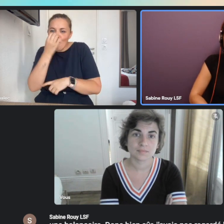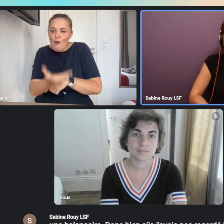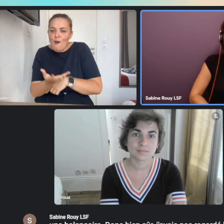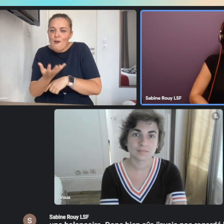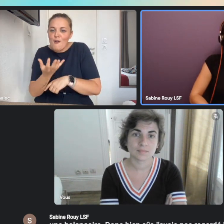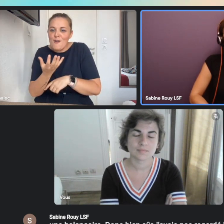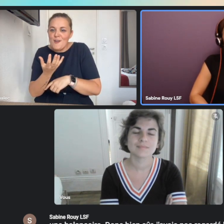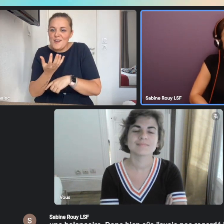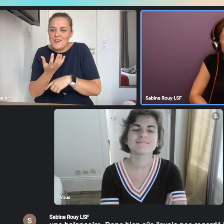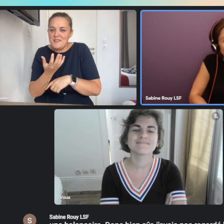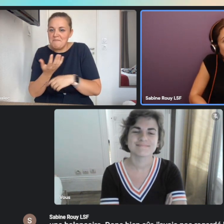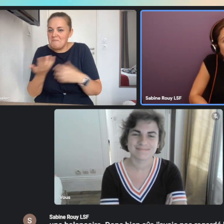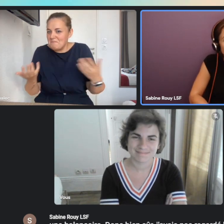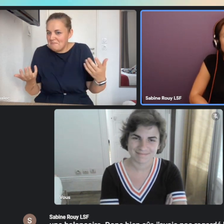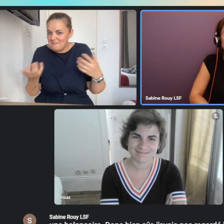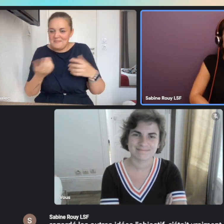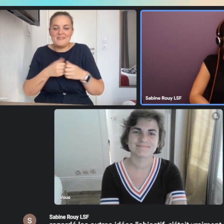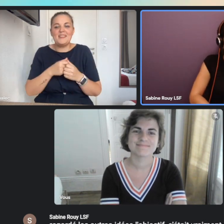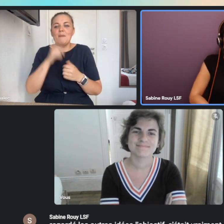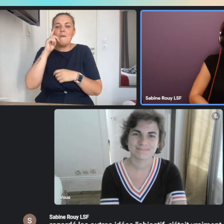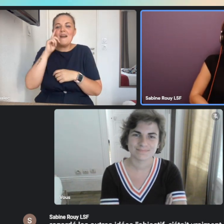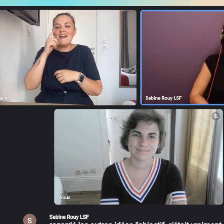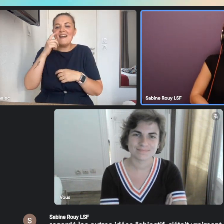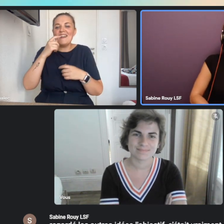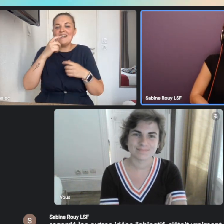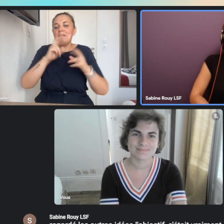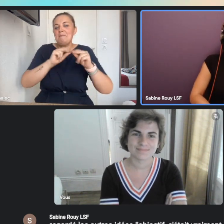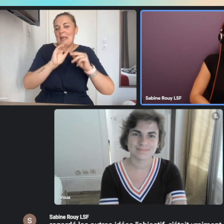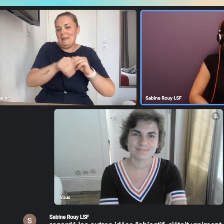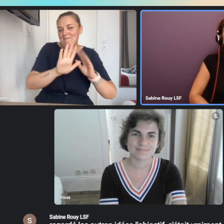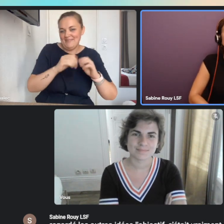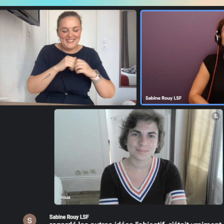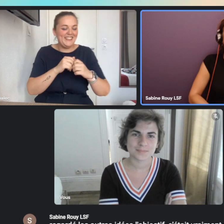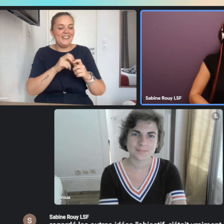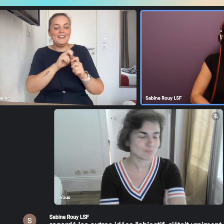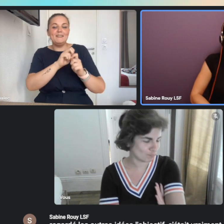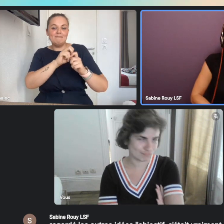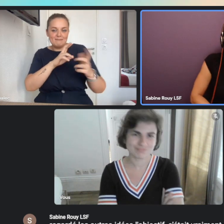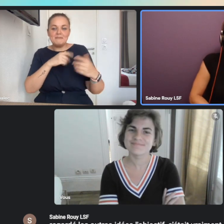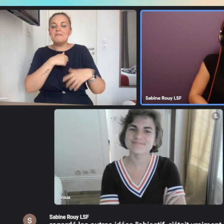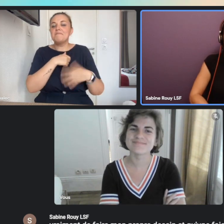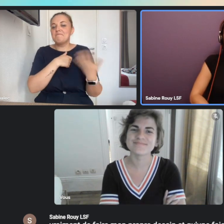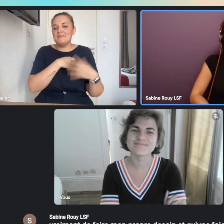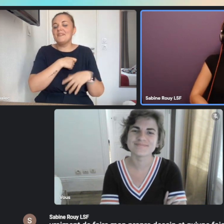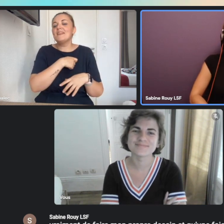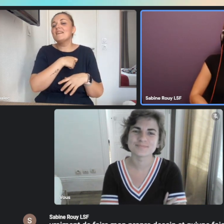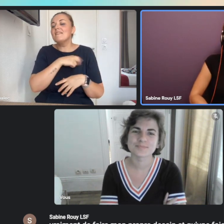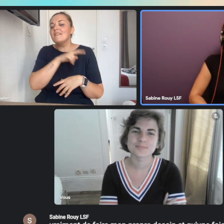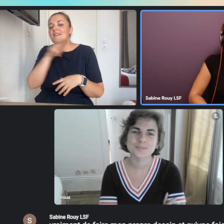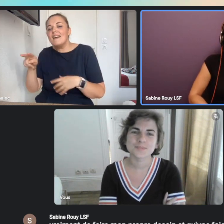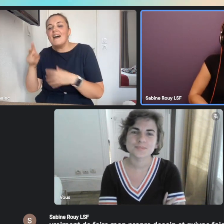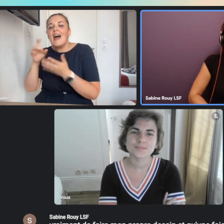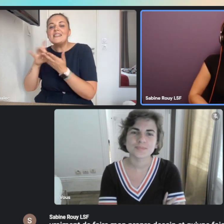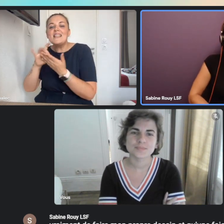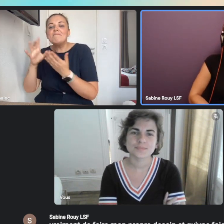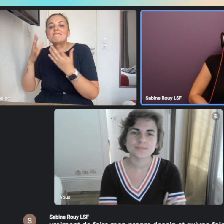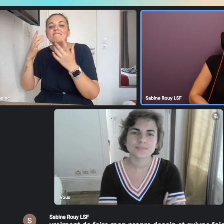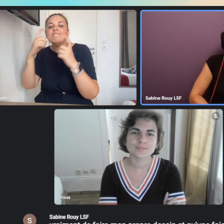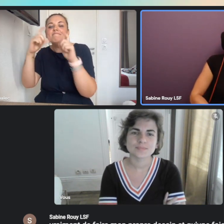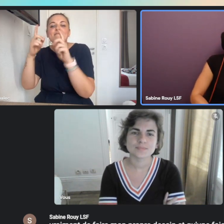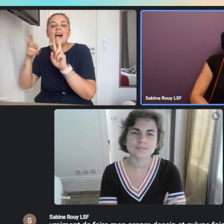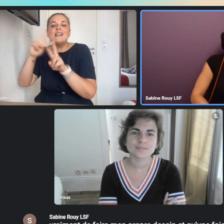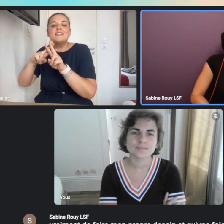lance-pierre. La pierre, je l'avais remplacée par une fleur. Parce que bon, je vous expliquerai la raison après. Et